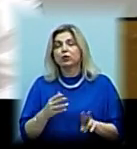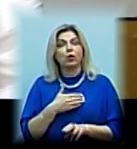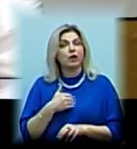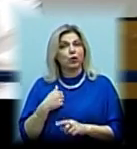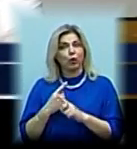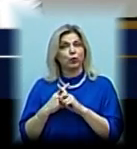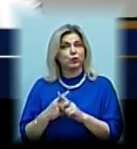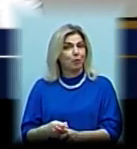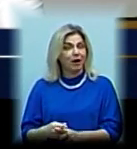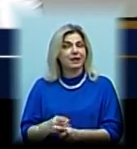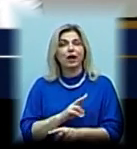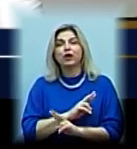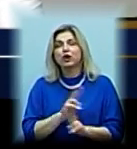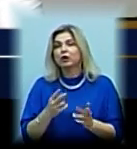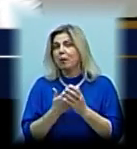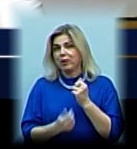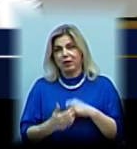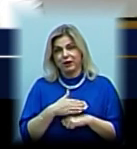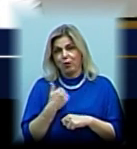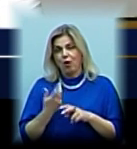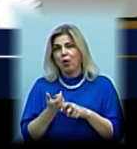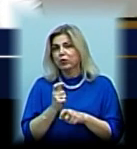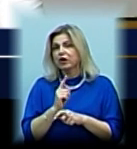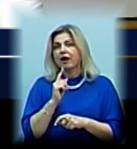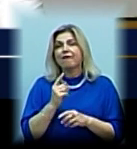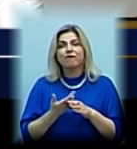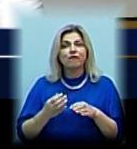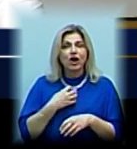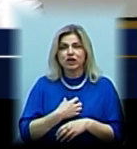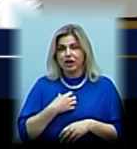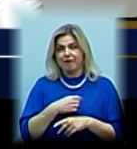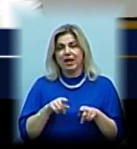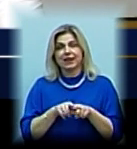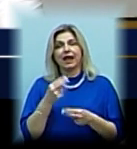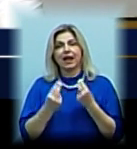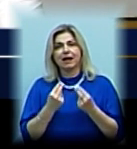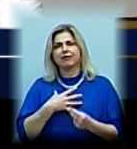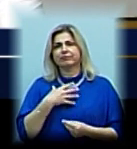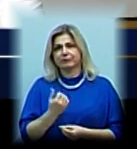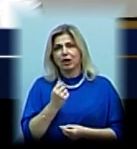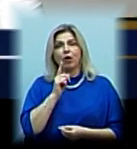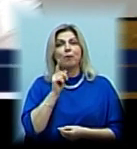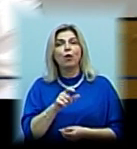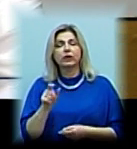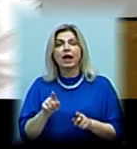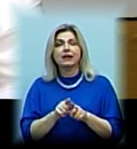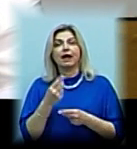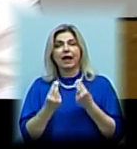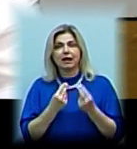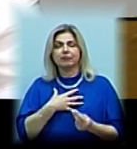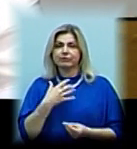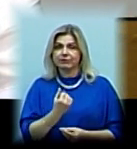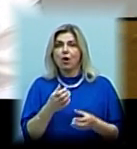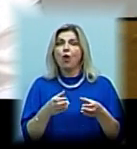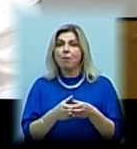Ніхто не хотів поступатися, ніхто програти. Це дуже важливо. В таких іграх загуртовується молодь, у таких іграх загуртовується команда.